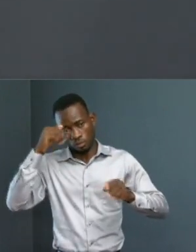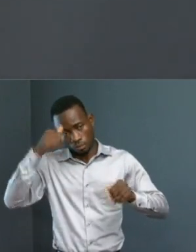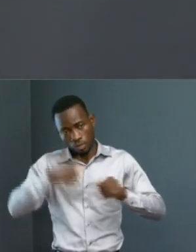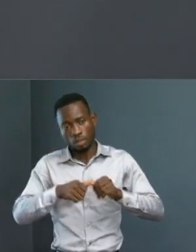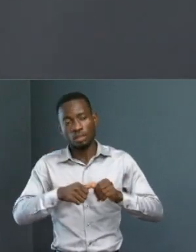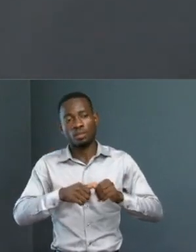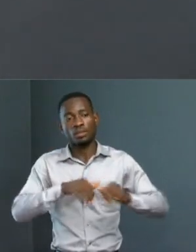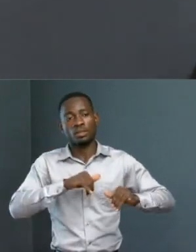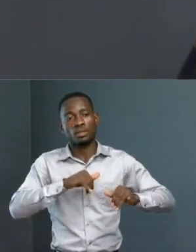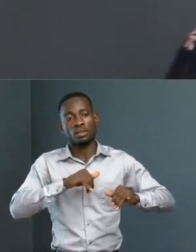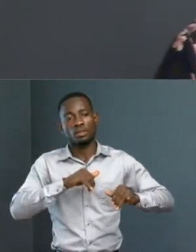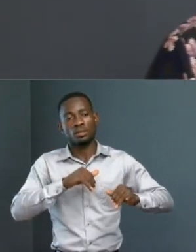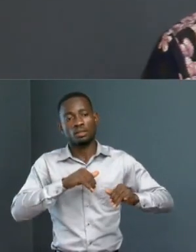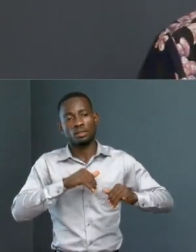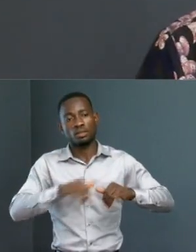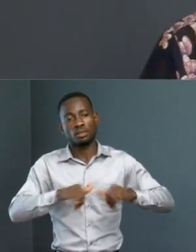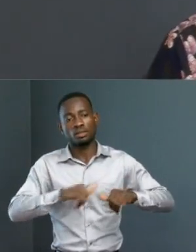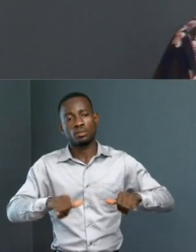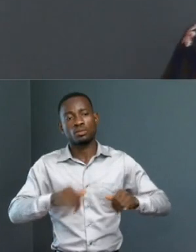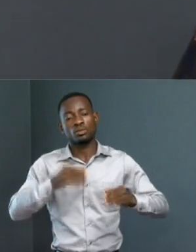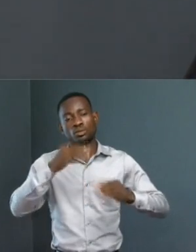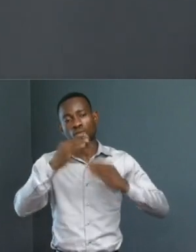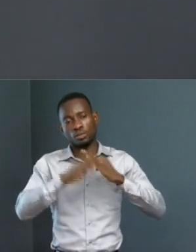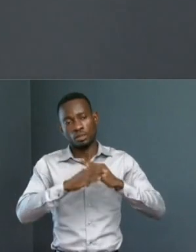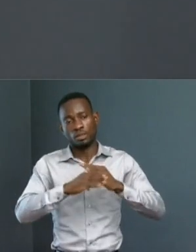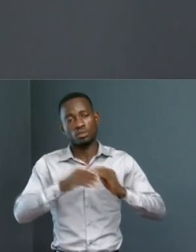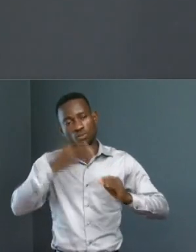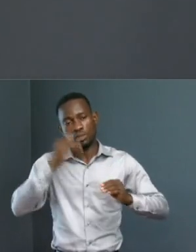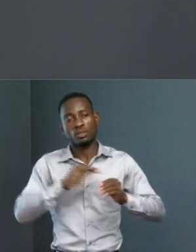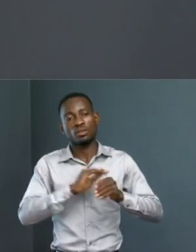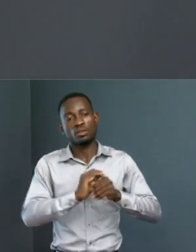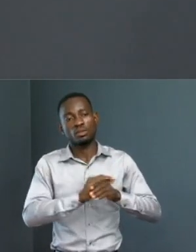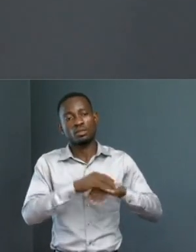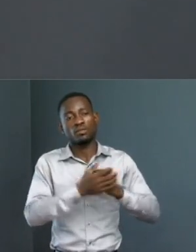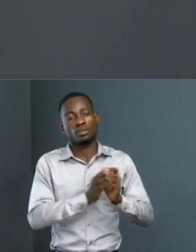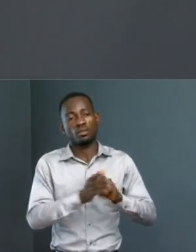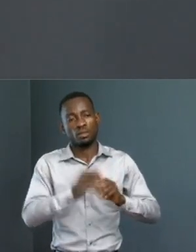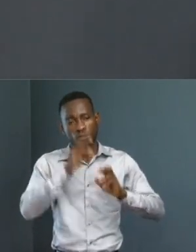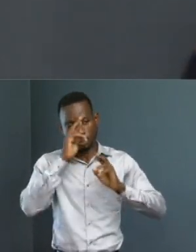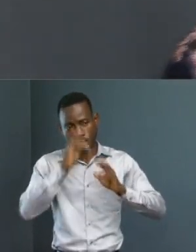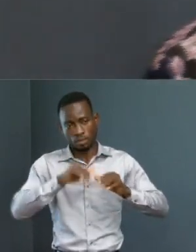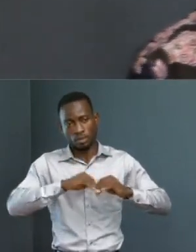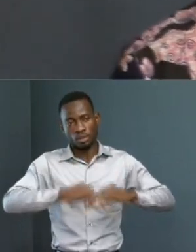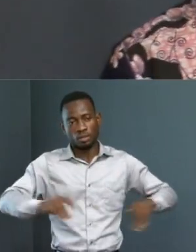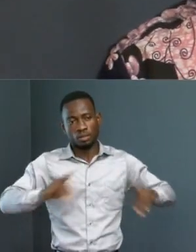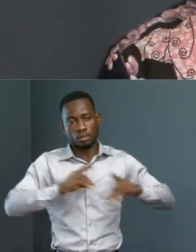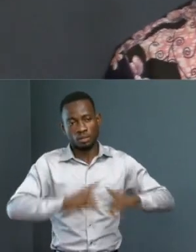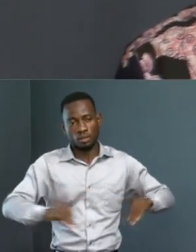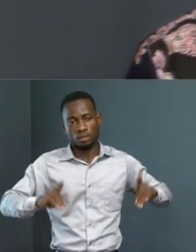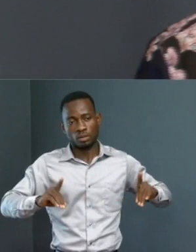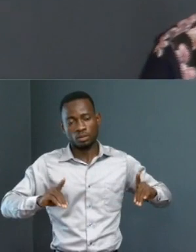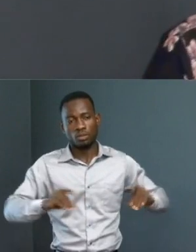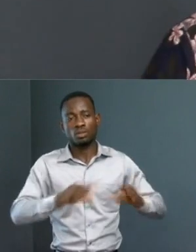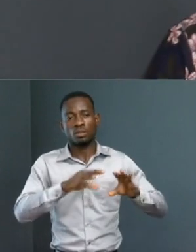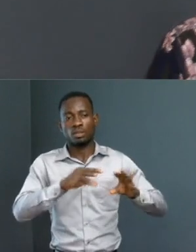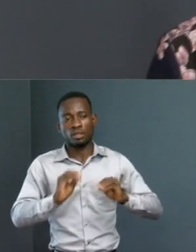la COVID-19. N'oubliez pas de laver régulièrement les mains, de respecter la distanciation et surtout les élèves, évitez d'aller